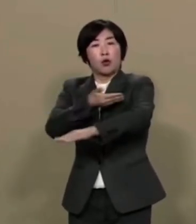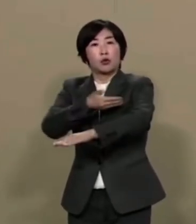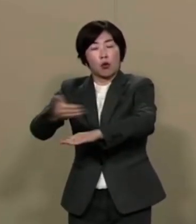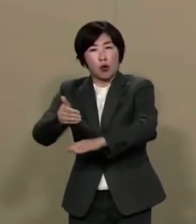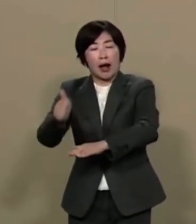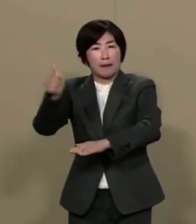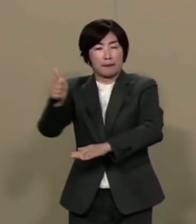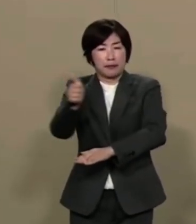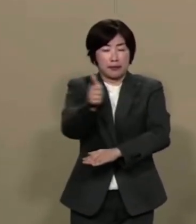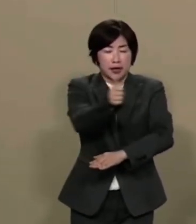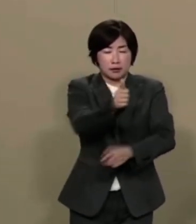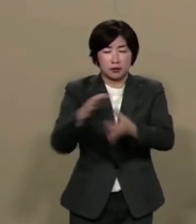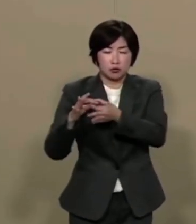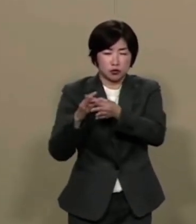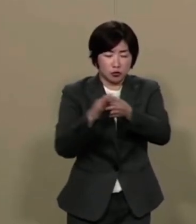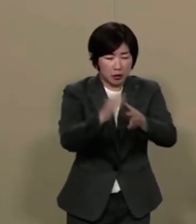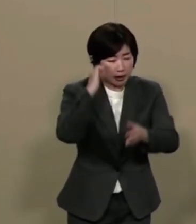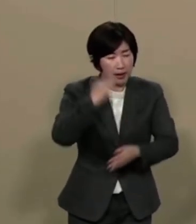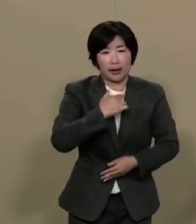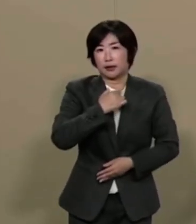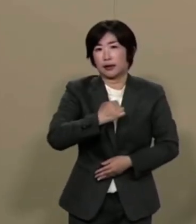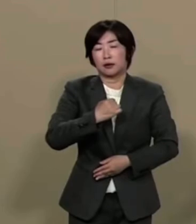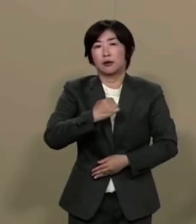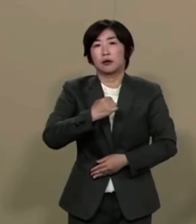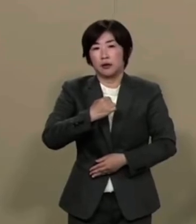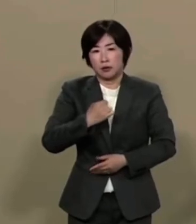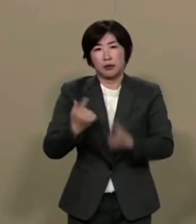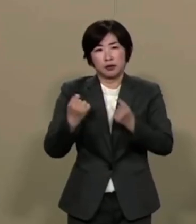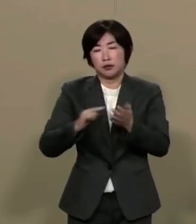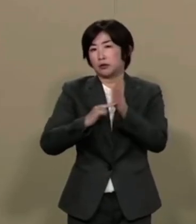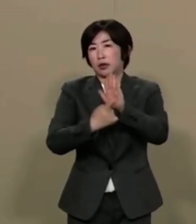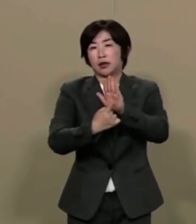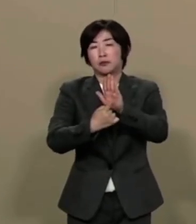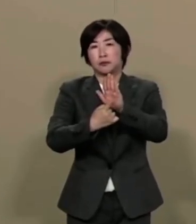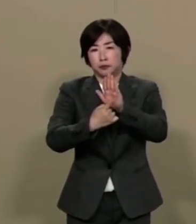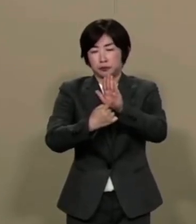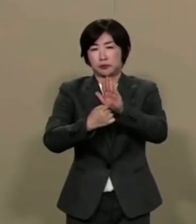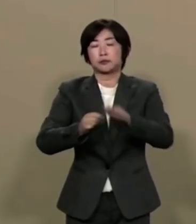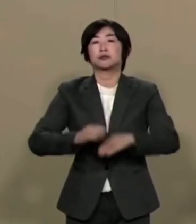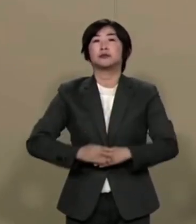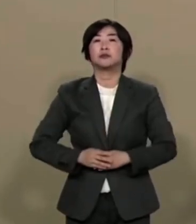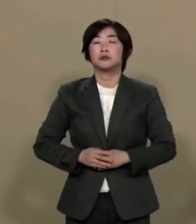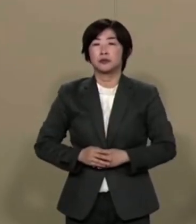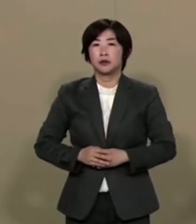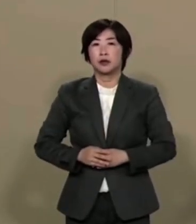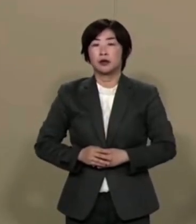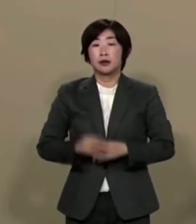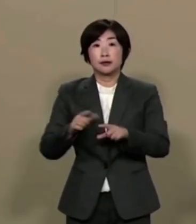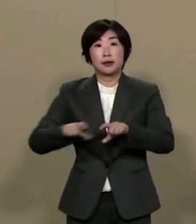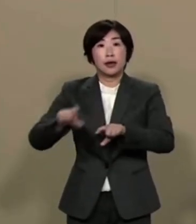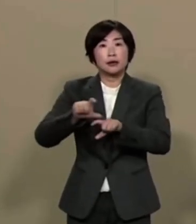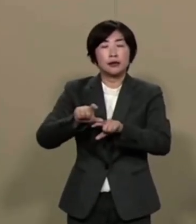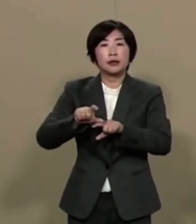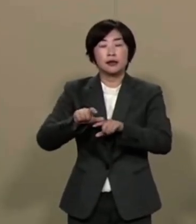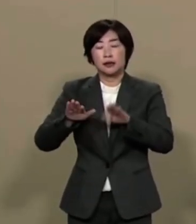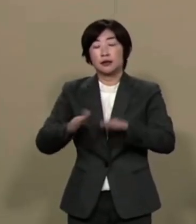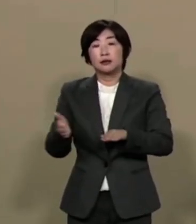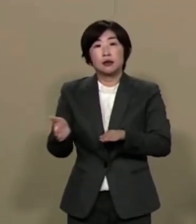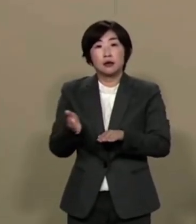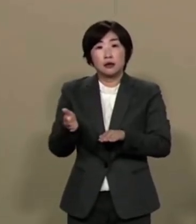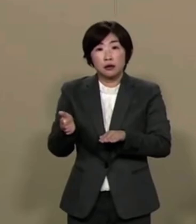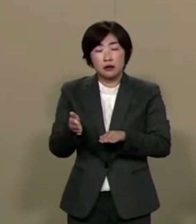男子で続くように考えていきたいとこのこともしっかりと提言していきたいと思っておりますそして加えまして最近